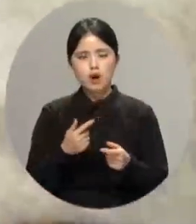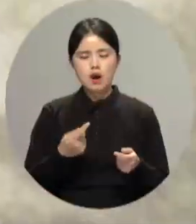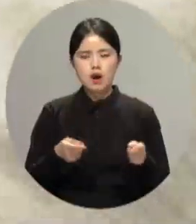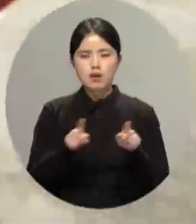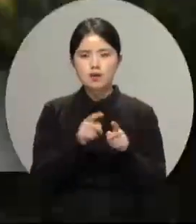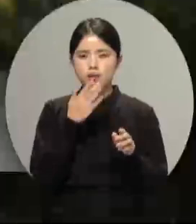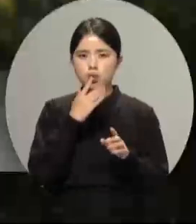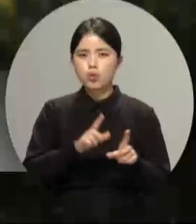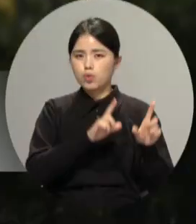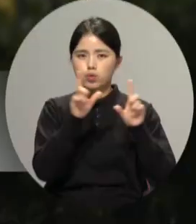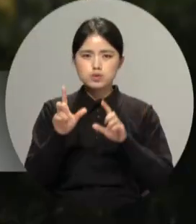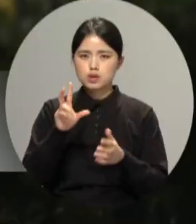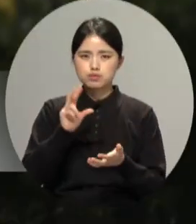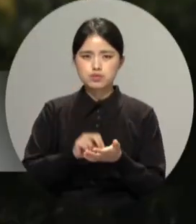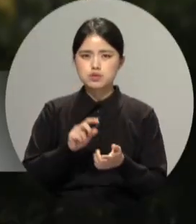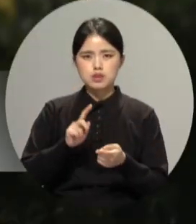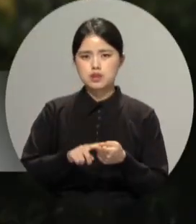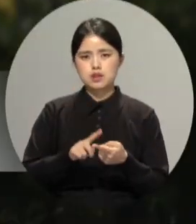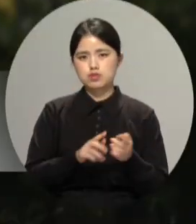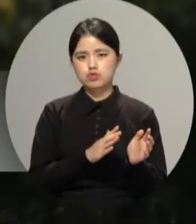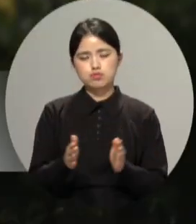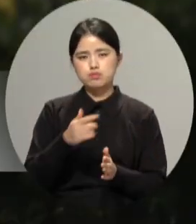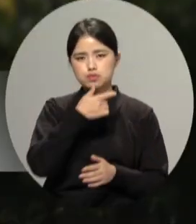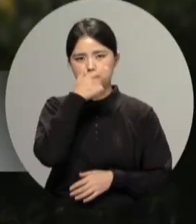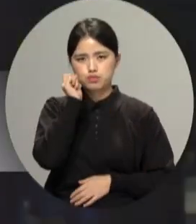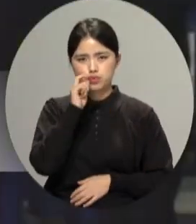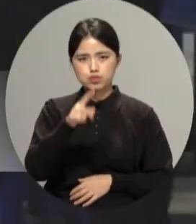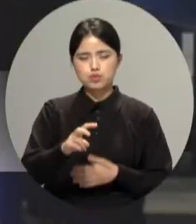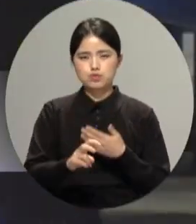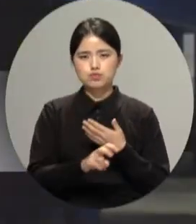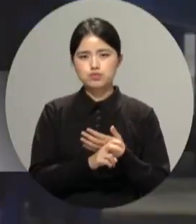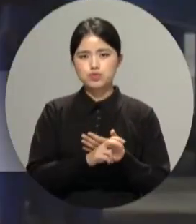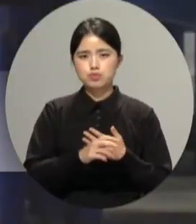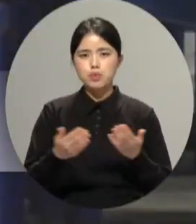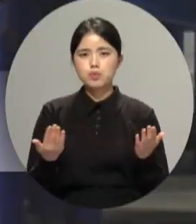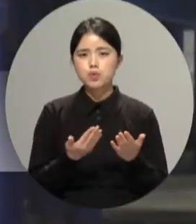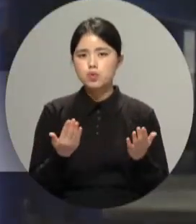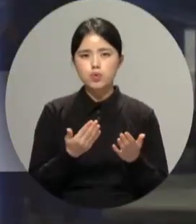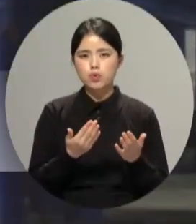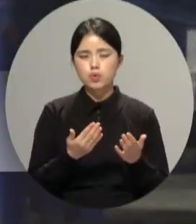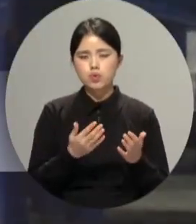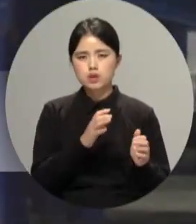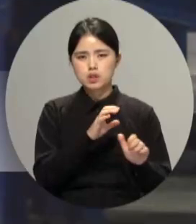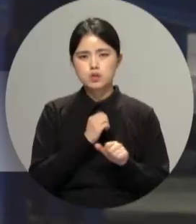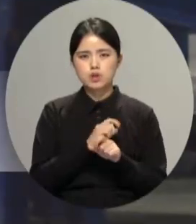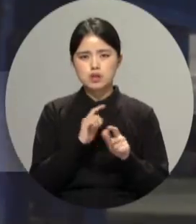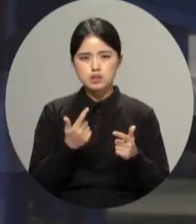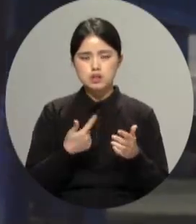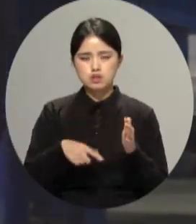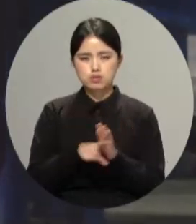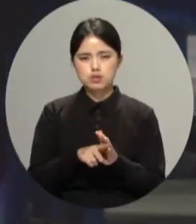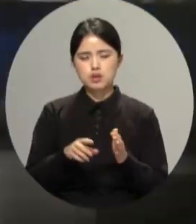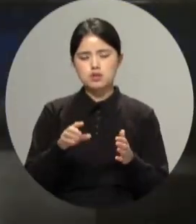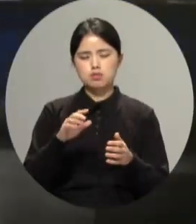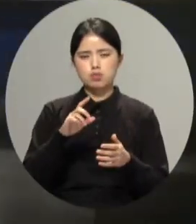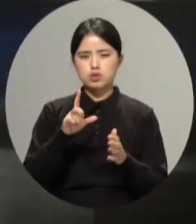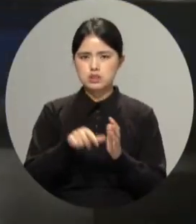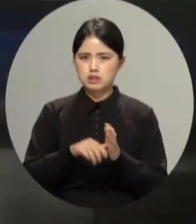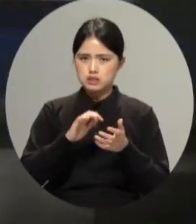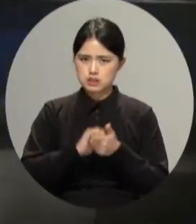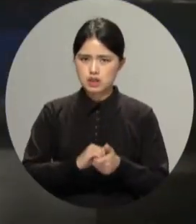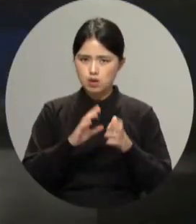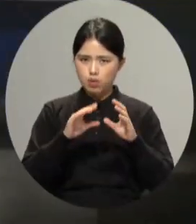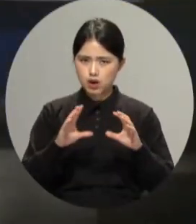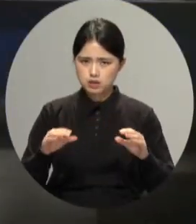부족한 상황. 유학생들이 불법 노동의 그림자에 머무르지 않도록 시간 제한을 완화하는 등 기존의 비자 조건이